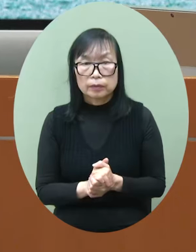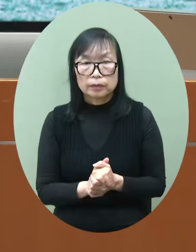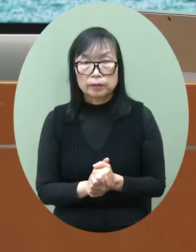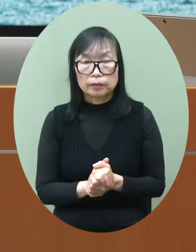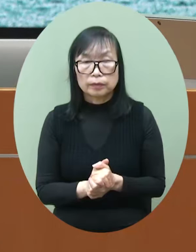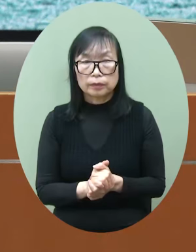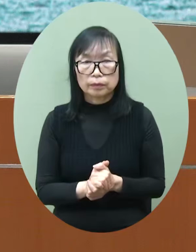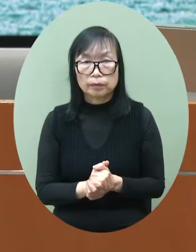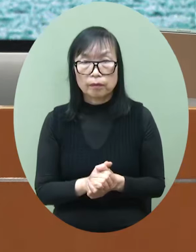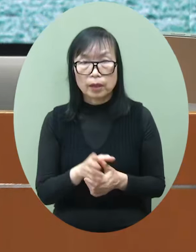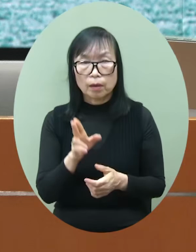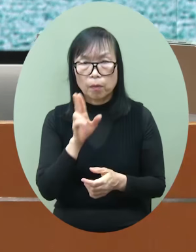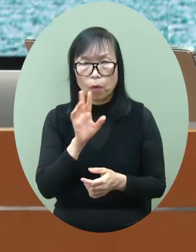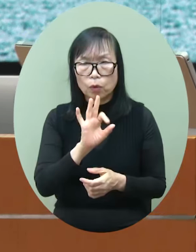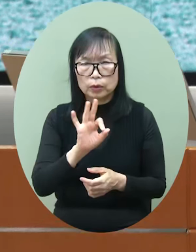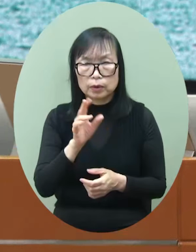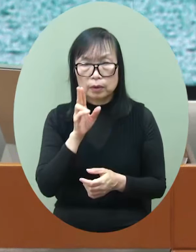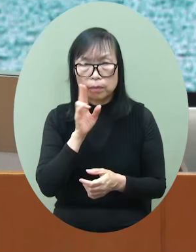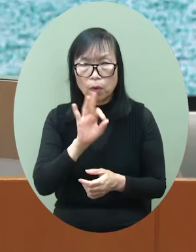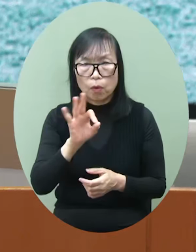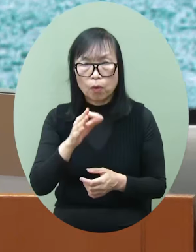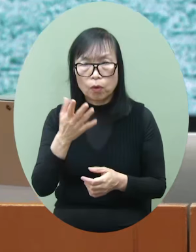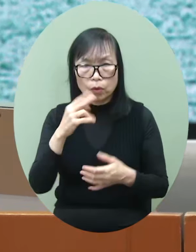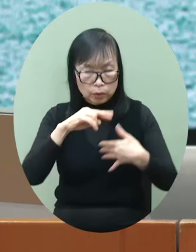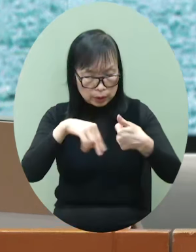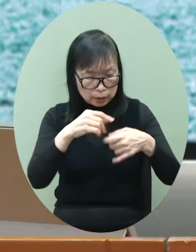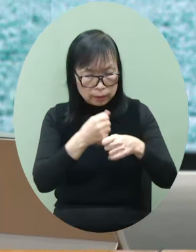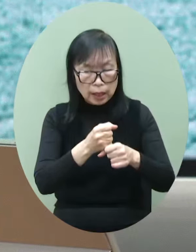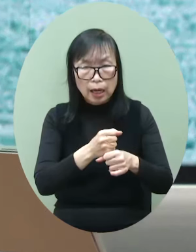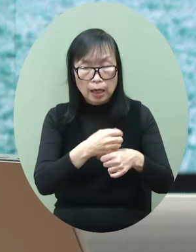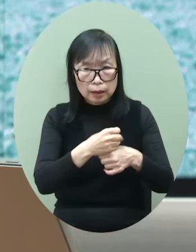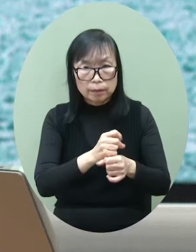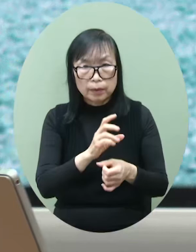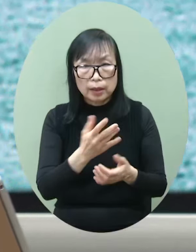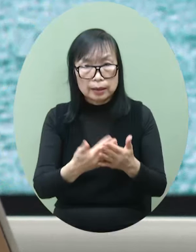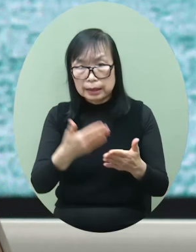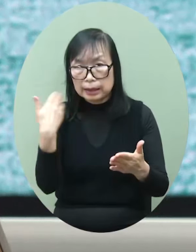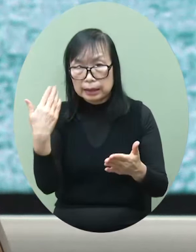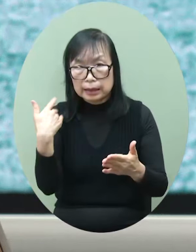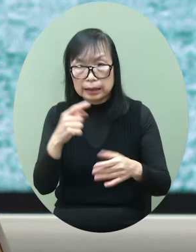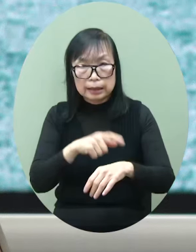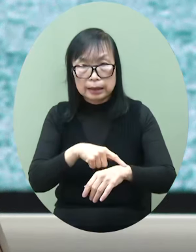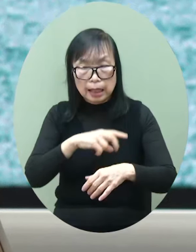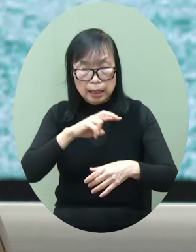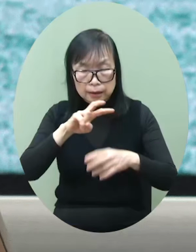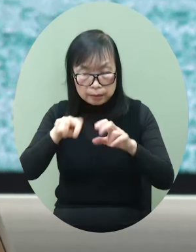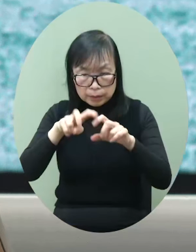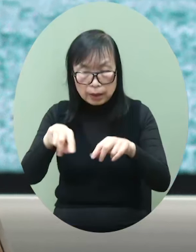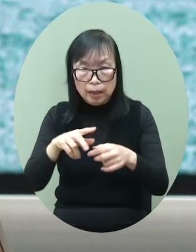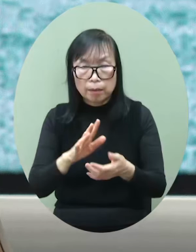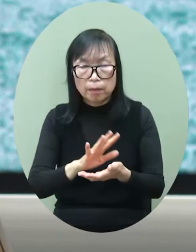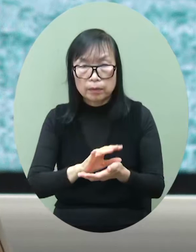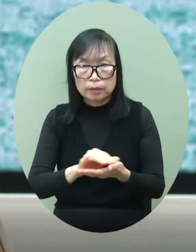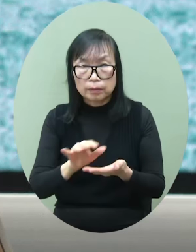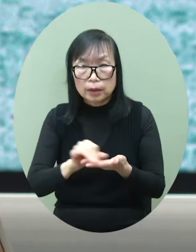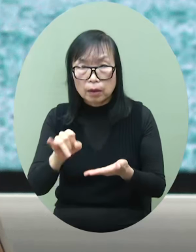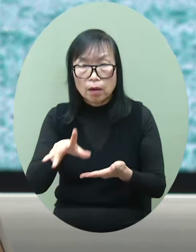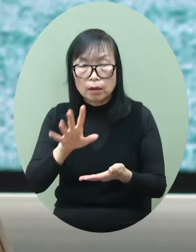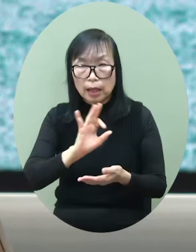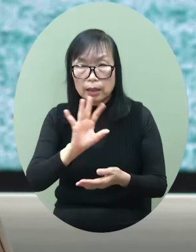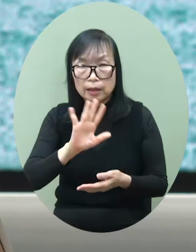我好像沒有看過她之前有做檢測但在之前的時間我沒有檢測得很清楚但她其實沒有進